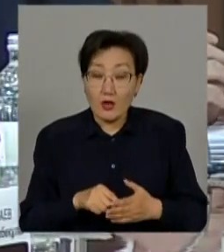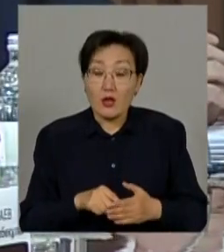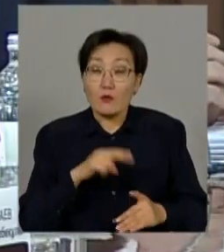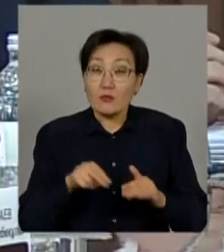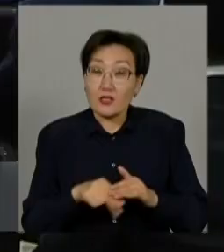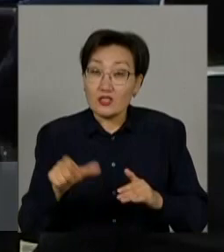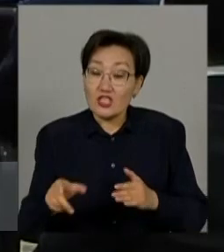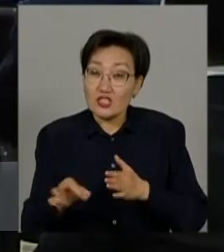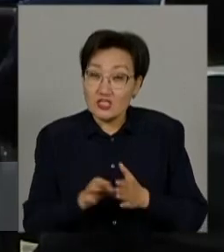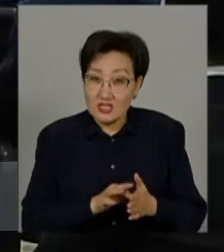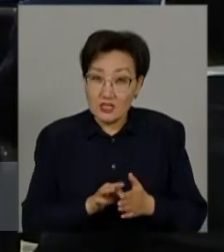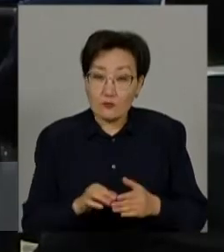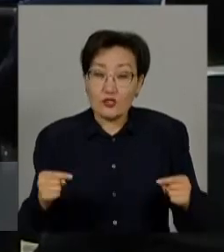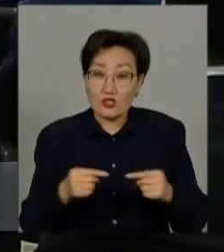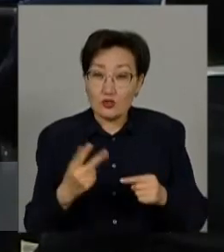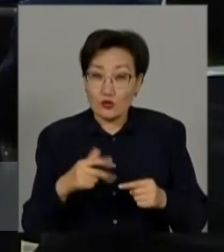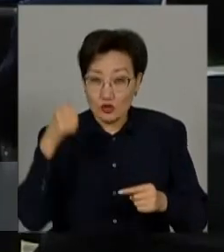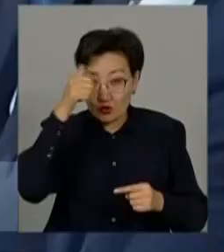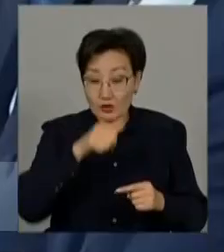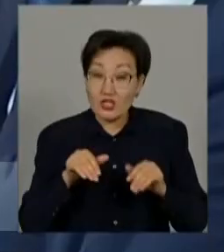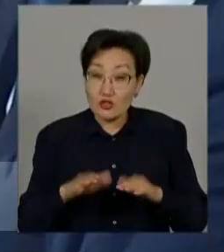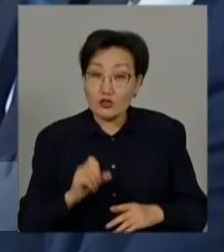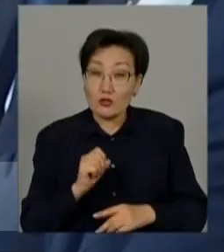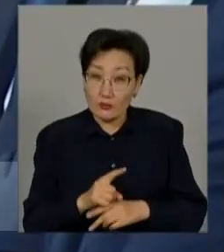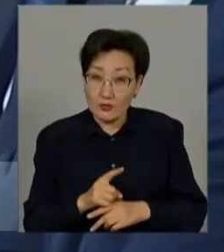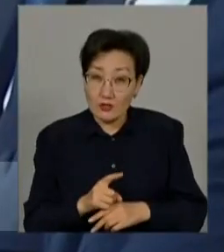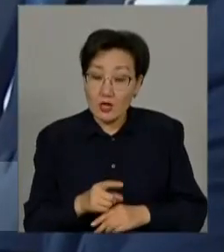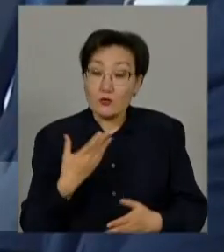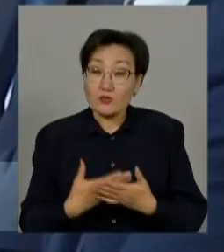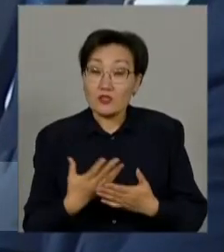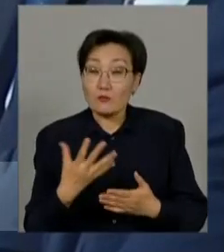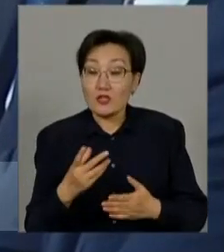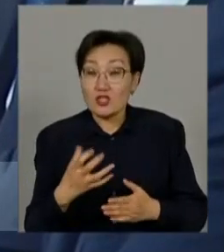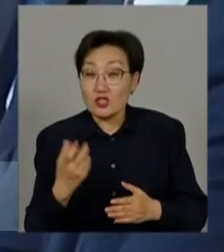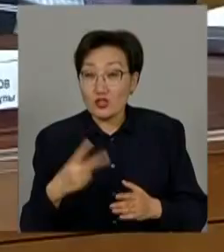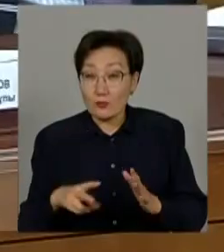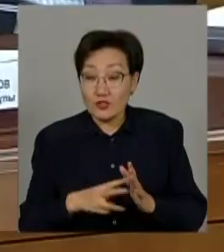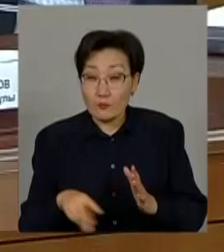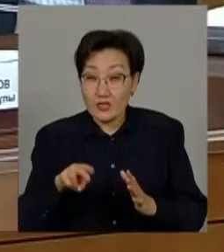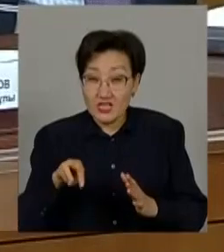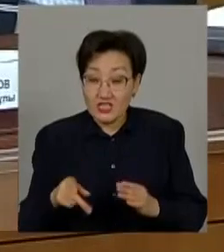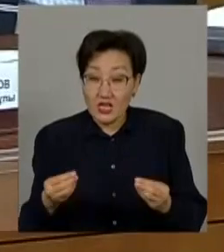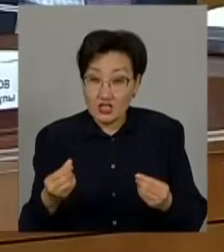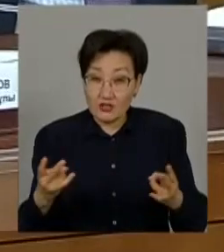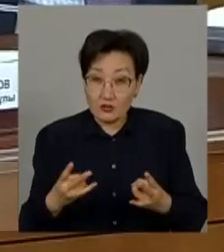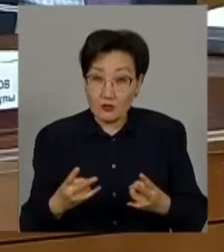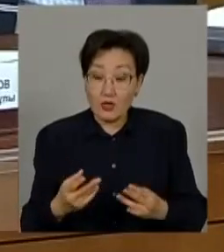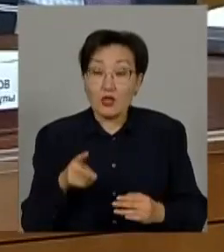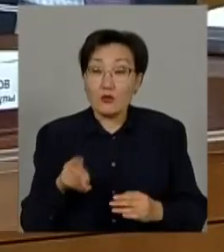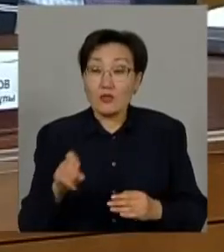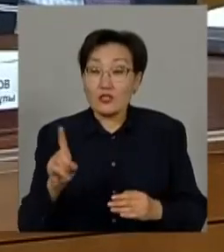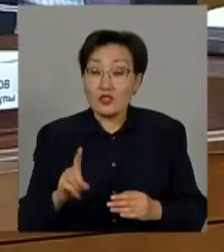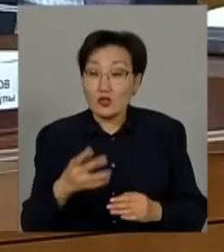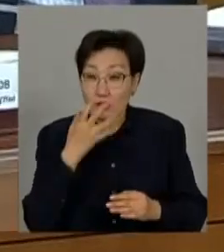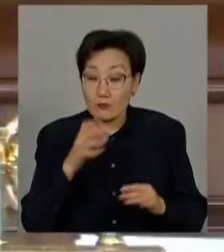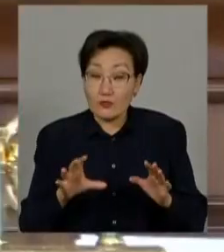қарамағындағыларға тез арада нақтысы 3 жылда шешуді тапсырды. Ол үшін шамамен 528 миллиард теңге қажет екен. Ал екі бастыздың